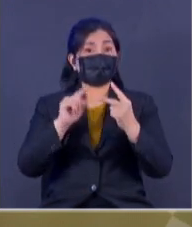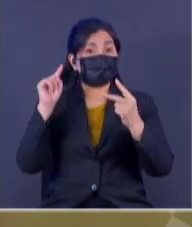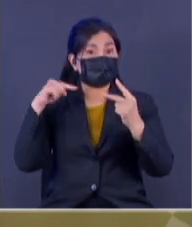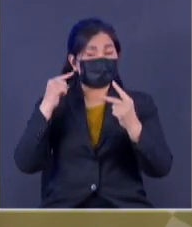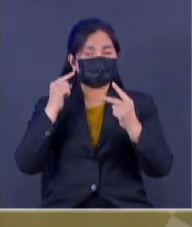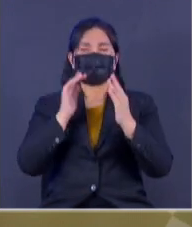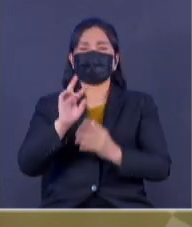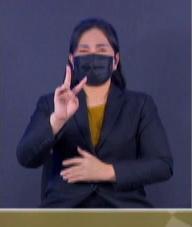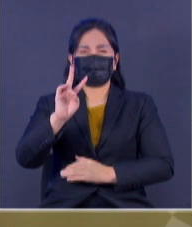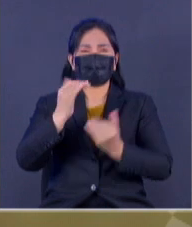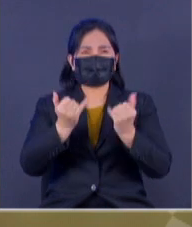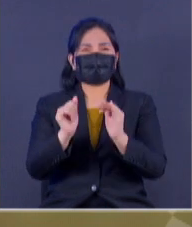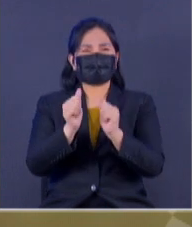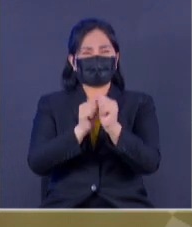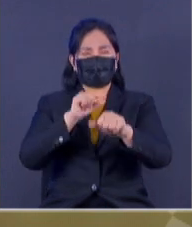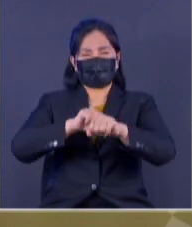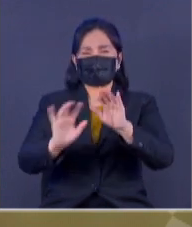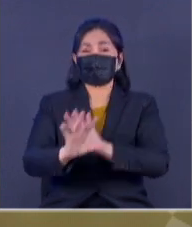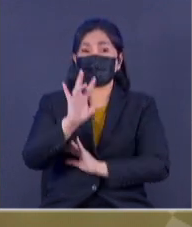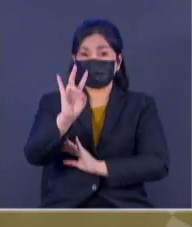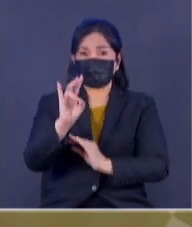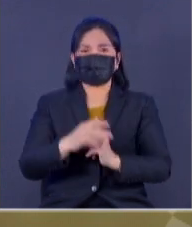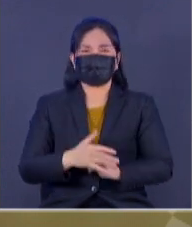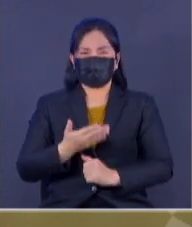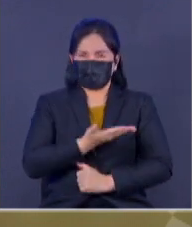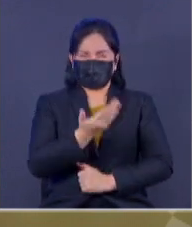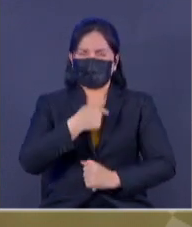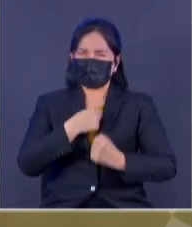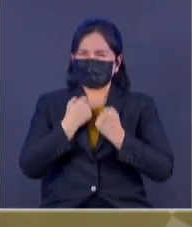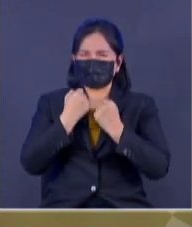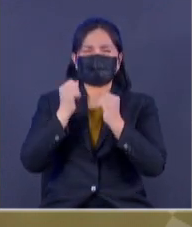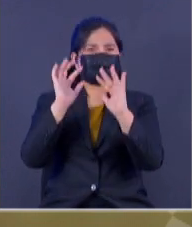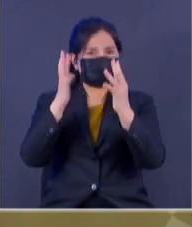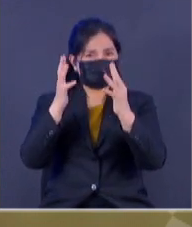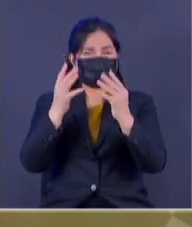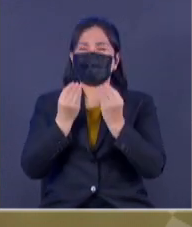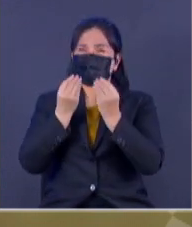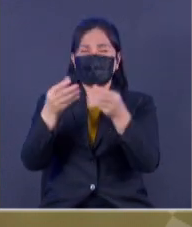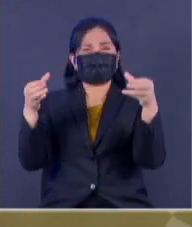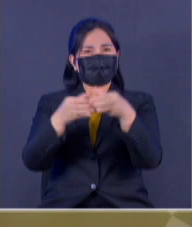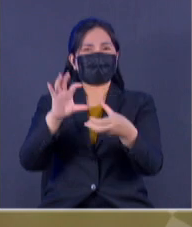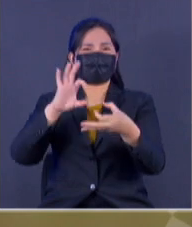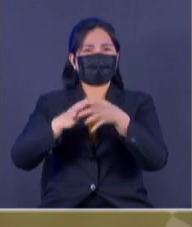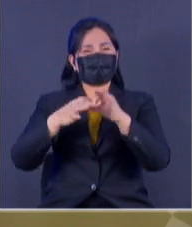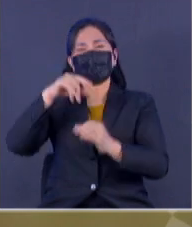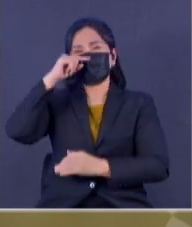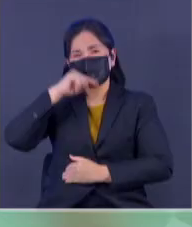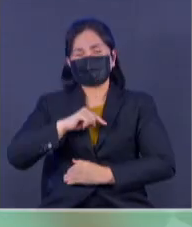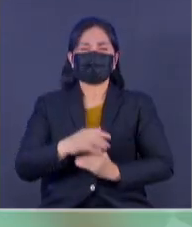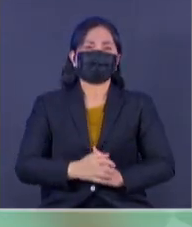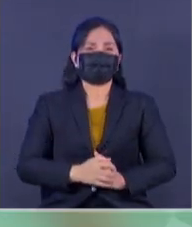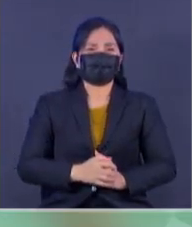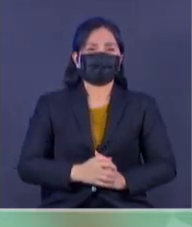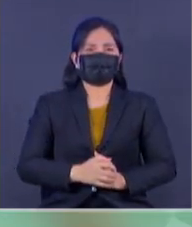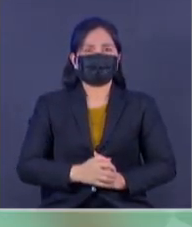ราภาอิ่มประเสริฐสุขก็เช้าเลยฮะ7โมงเช้าส่งกำลังใจส่งแรงเชียร์ให้กับนักกีฬาไทยของเราด้วย